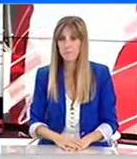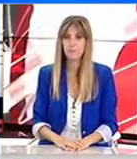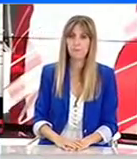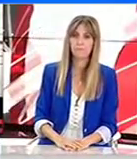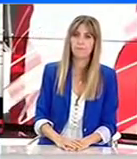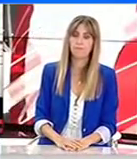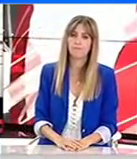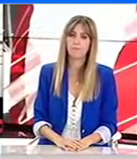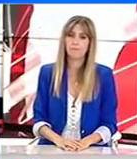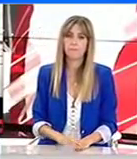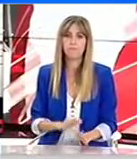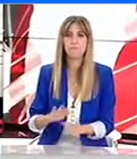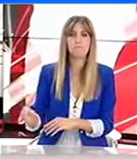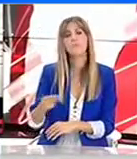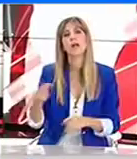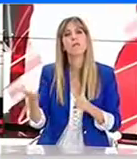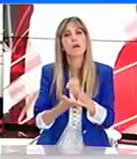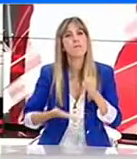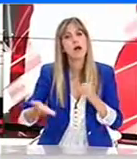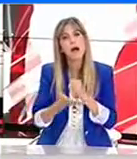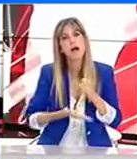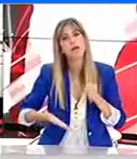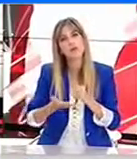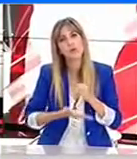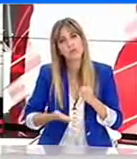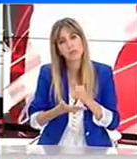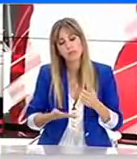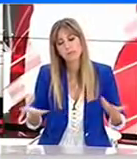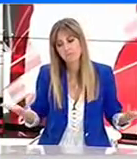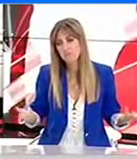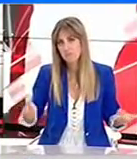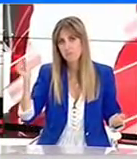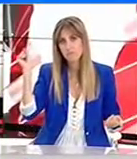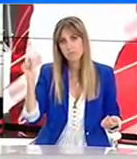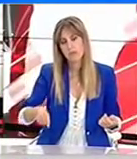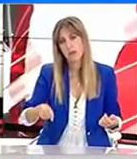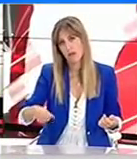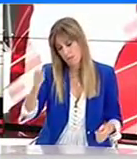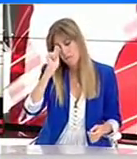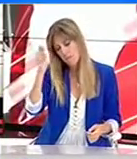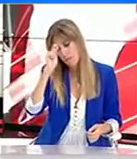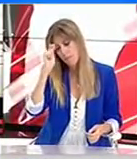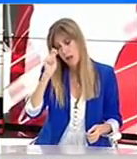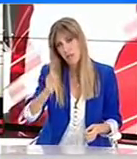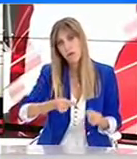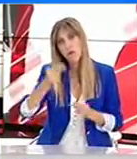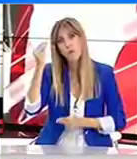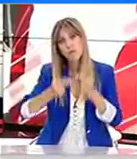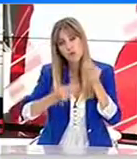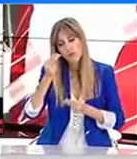χώρο. Δεν υπάρχει καμία αμφιβολία ότι τα προβλήματα είναι πολλά,